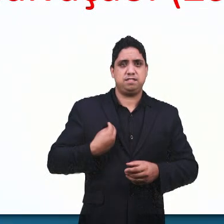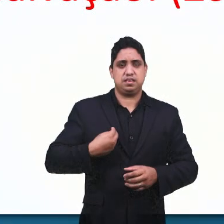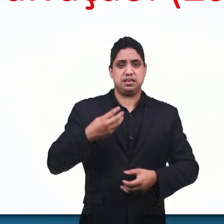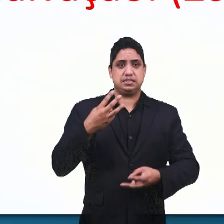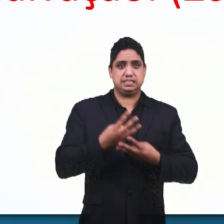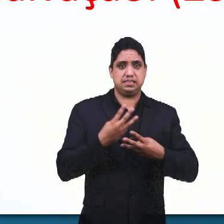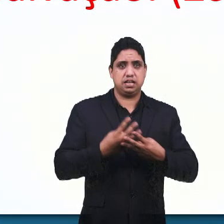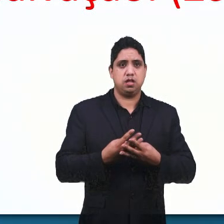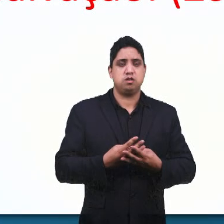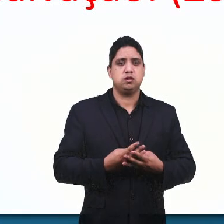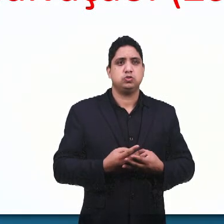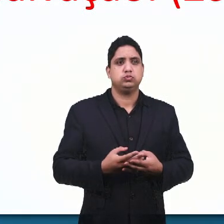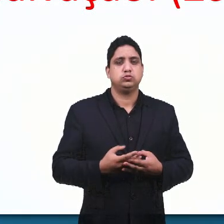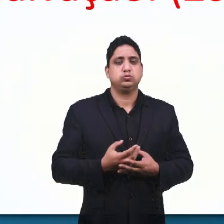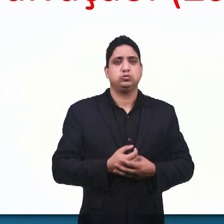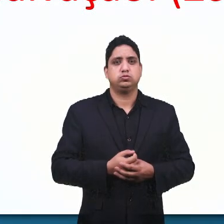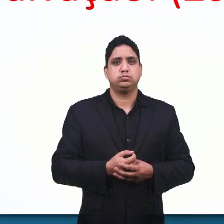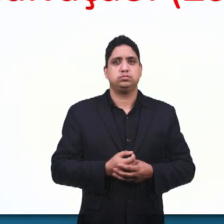L'application